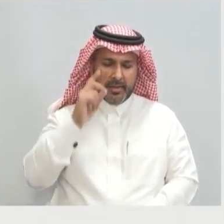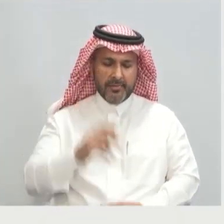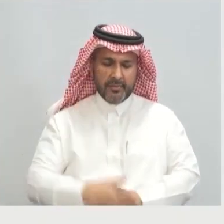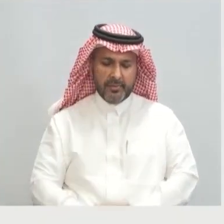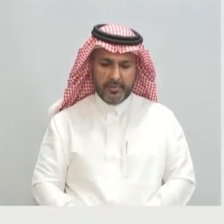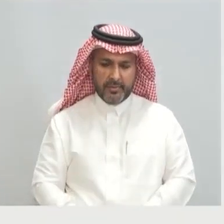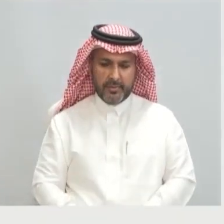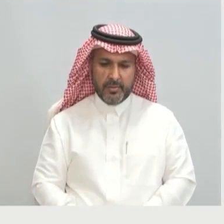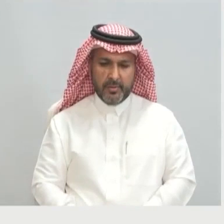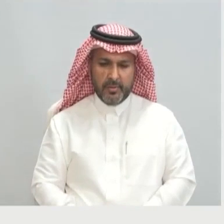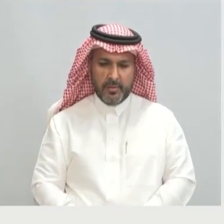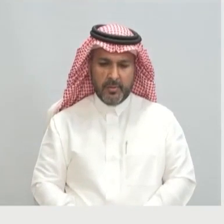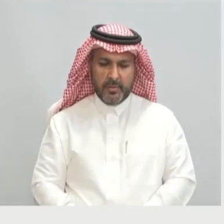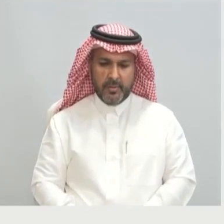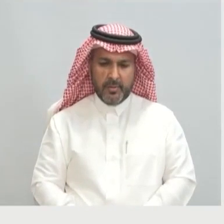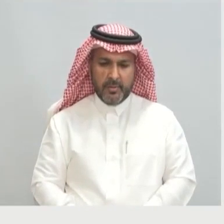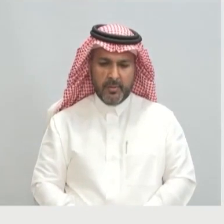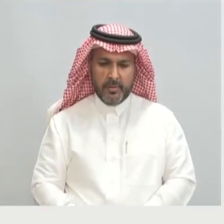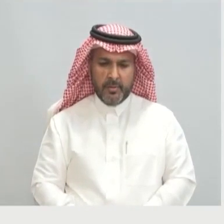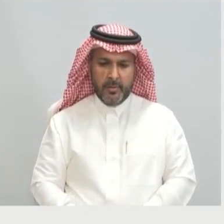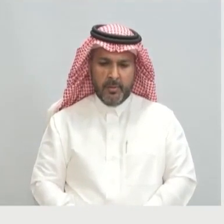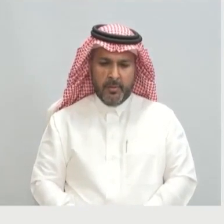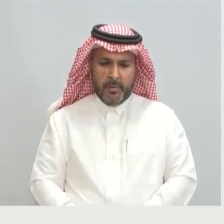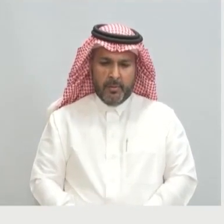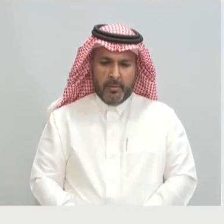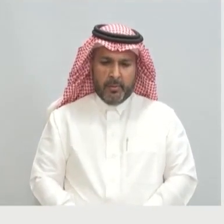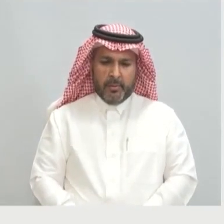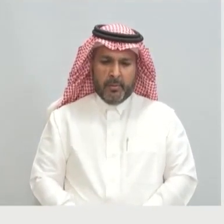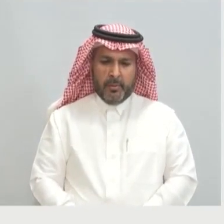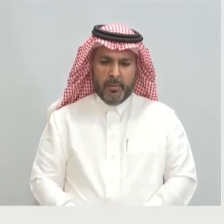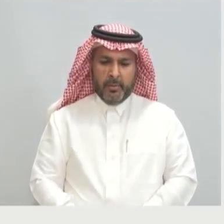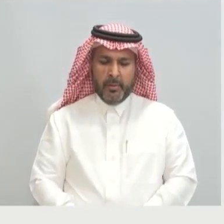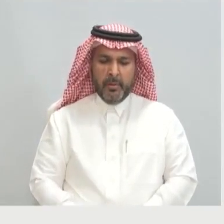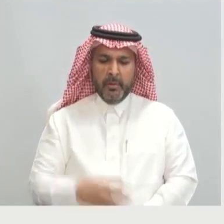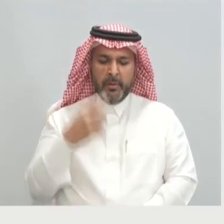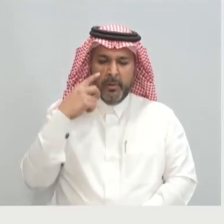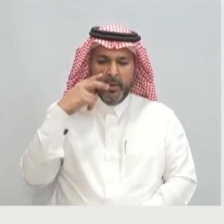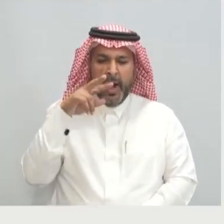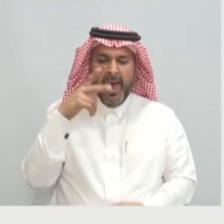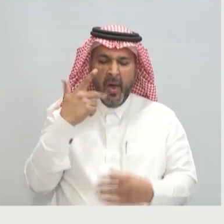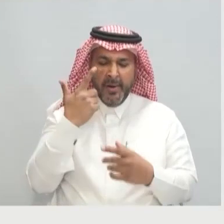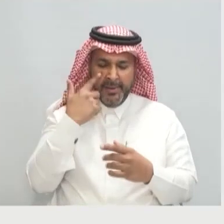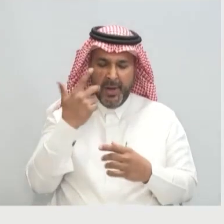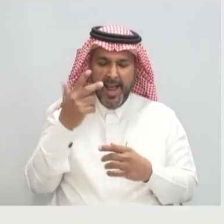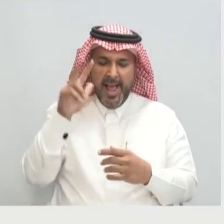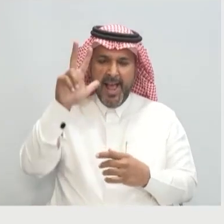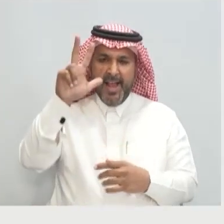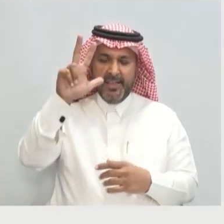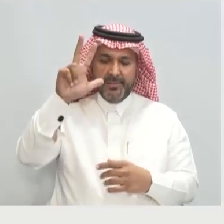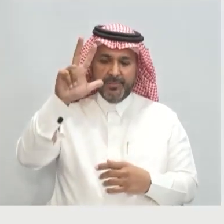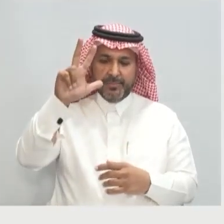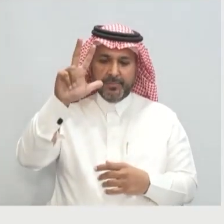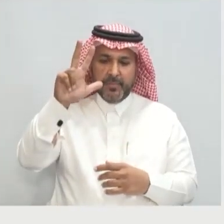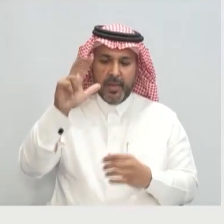والشبكات تتضمن المنظمه قنوات التواصل الشخصيه او ما يسمى بيرسون تشانل وقنوات